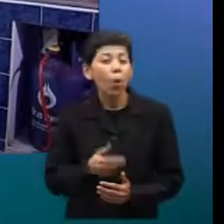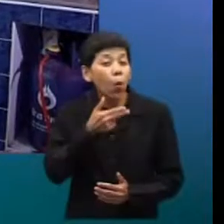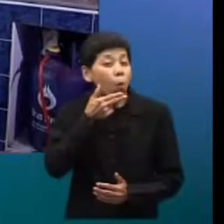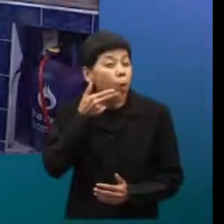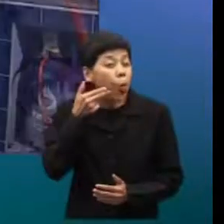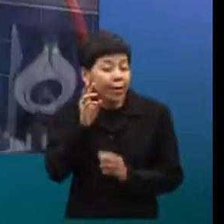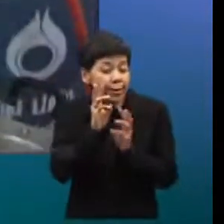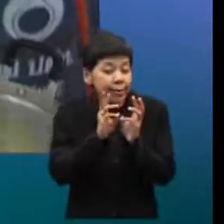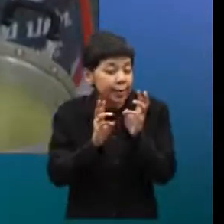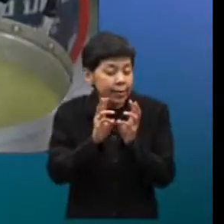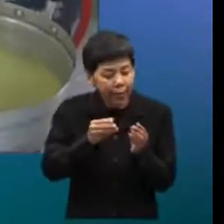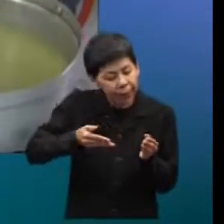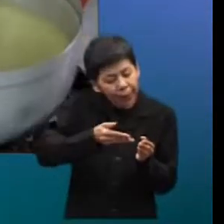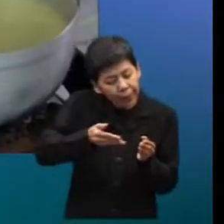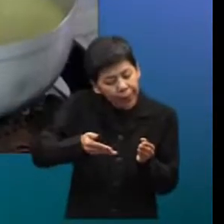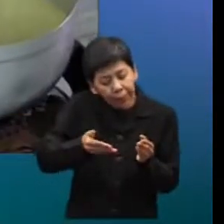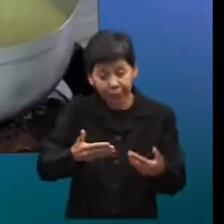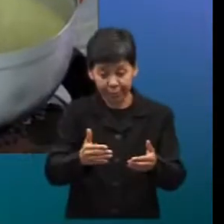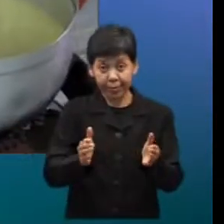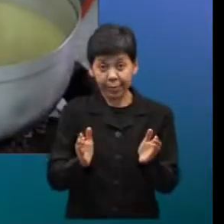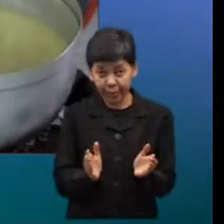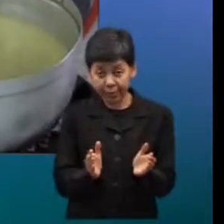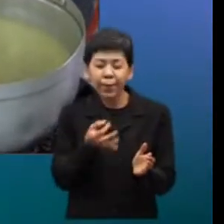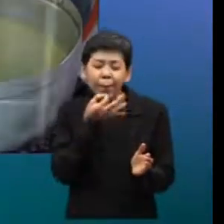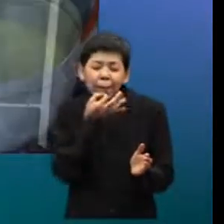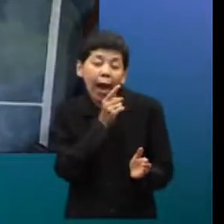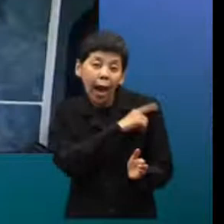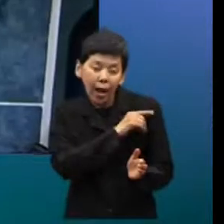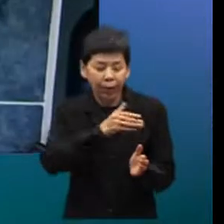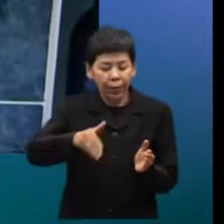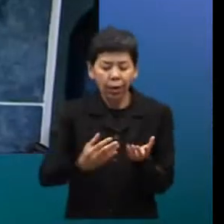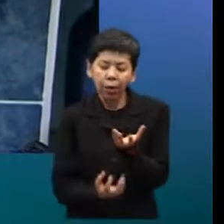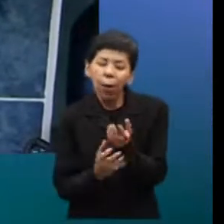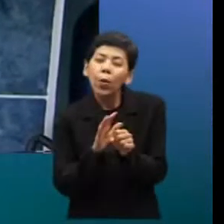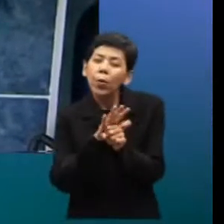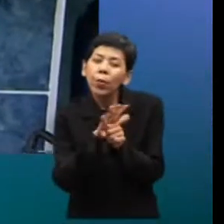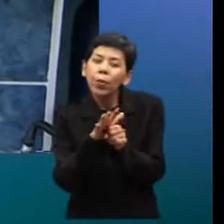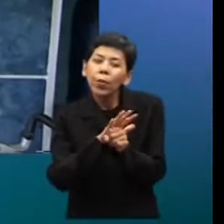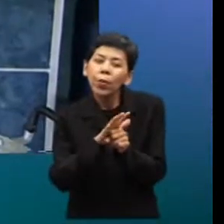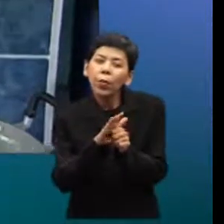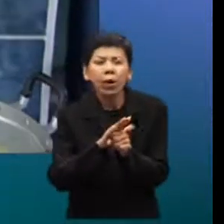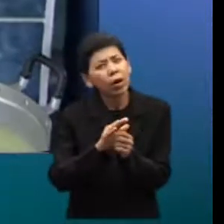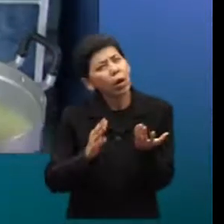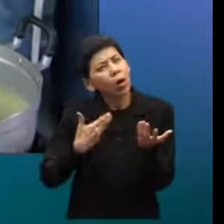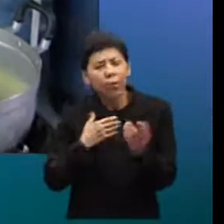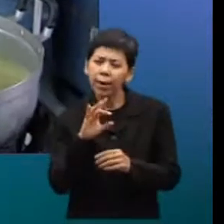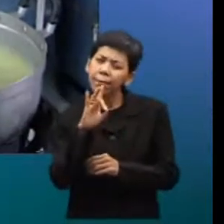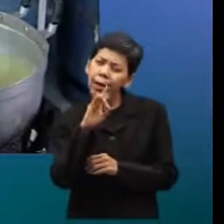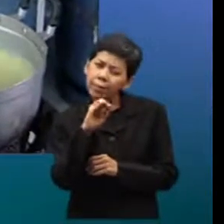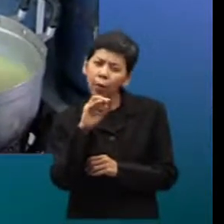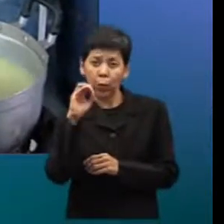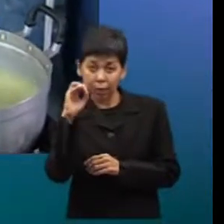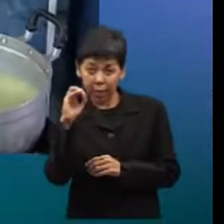เติมน้ำตาลและเกลือลงไปนำไปตั้งไฟเคี่ยวโดยใช้ไฟปานกลางอุณหภูมิความร้อนประมา